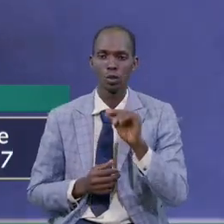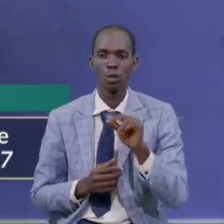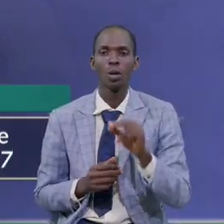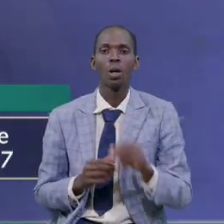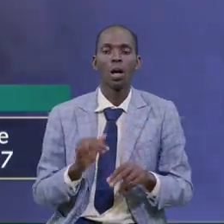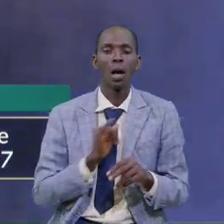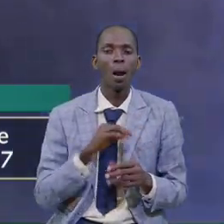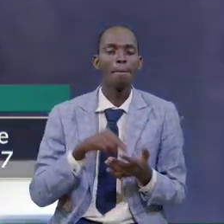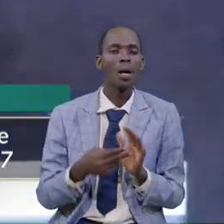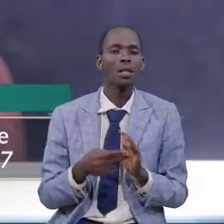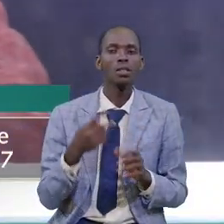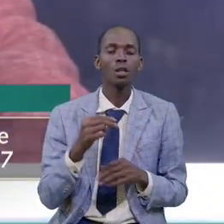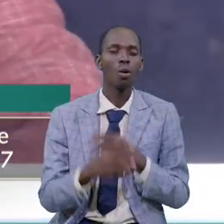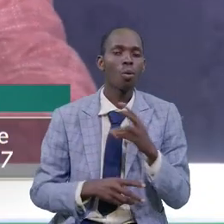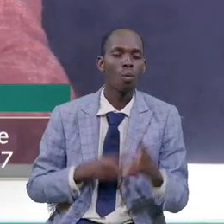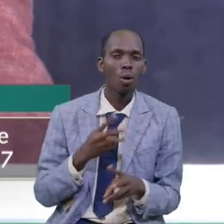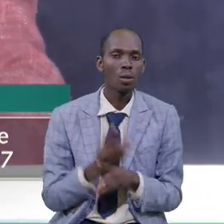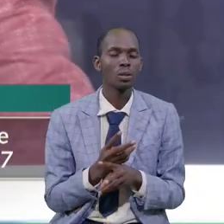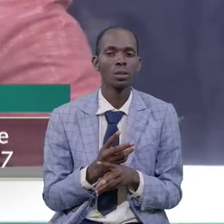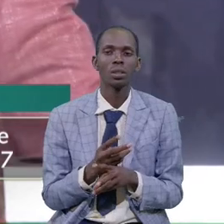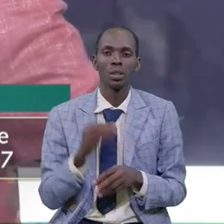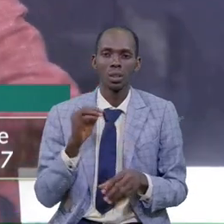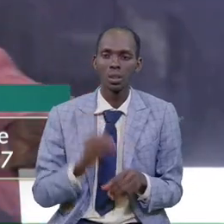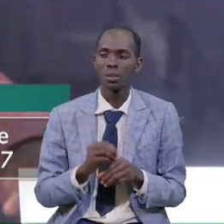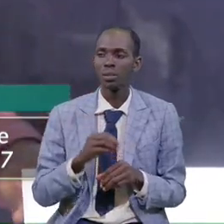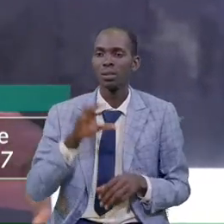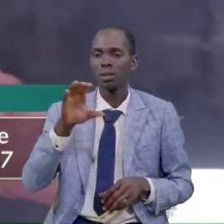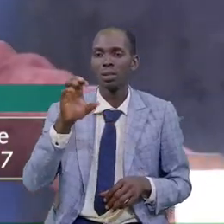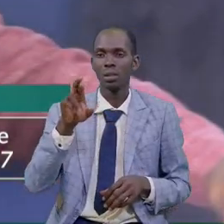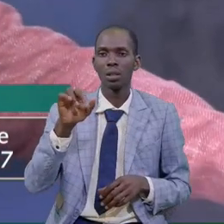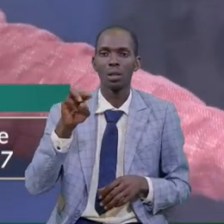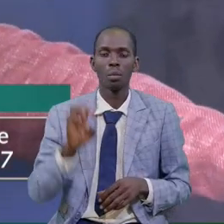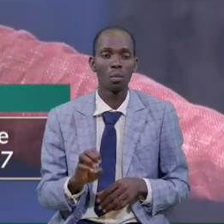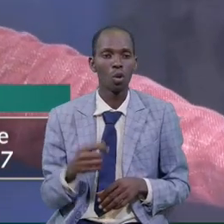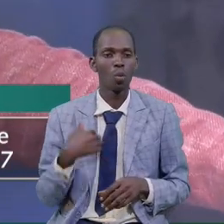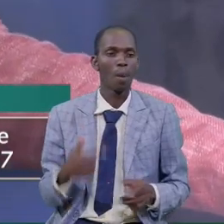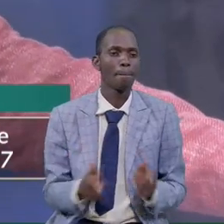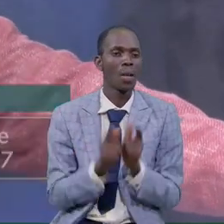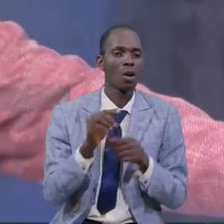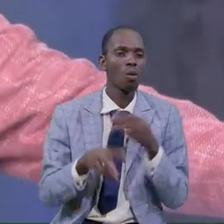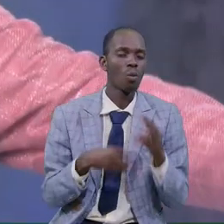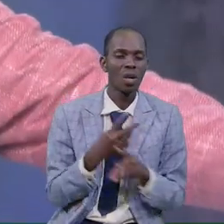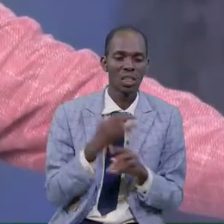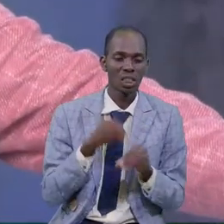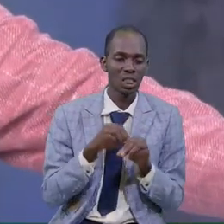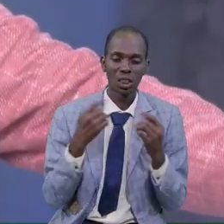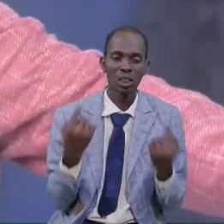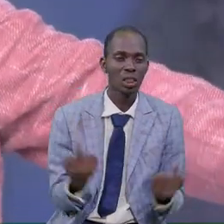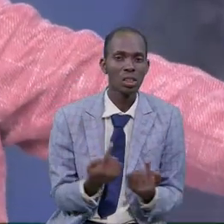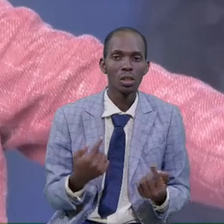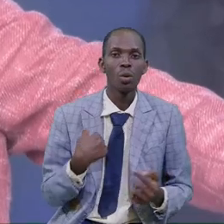le monde du crime, dans le péché. Nous rencontrons le monde